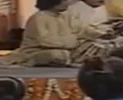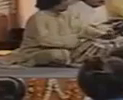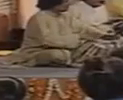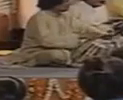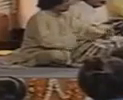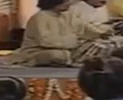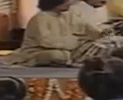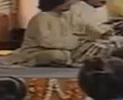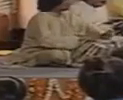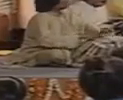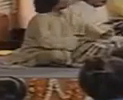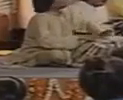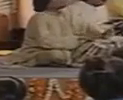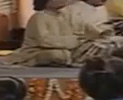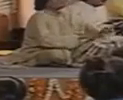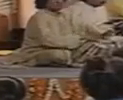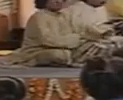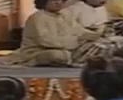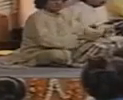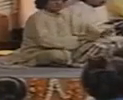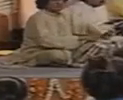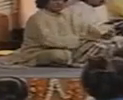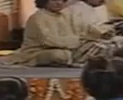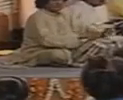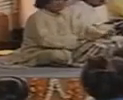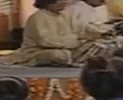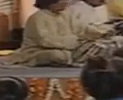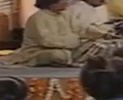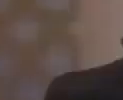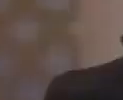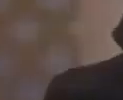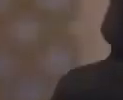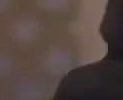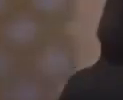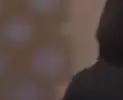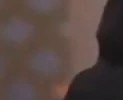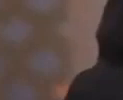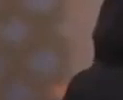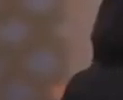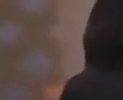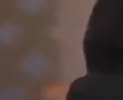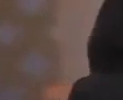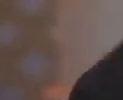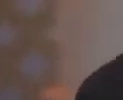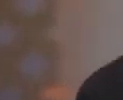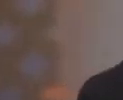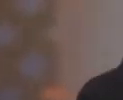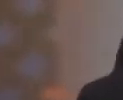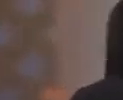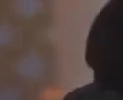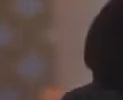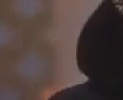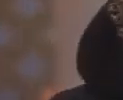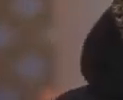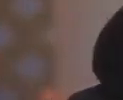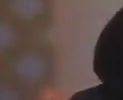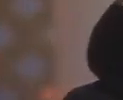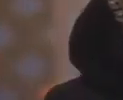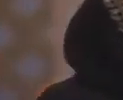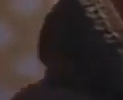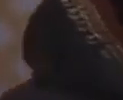मितवा मान नहीं रे सखी,